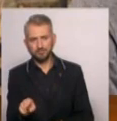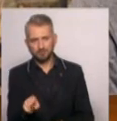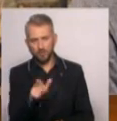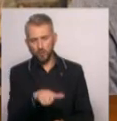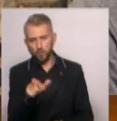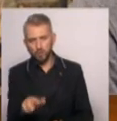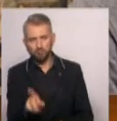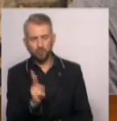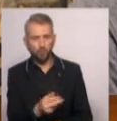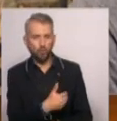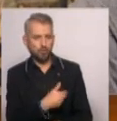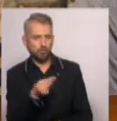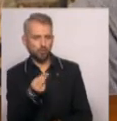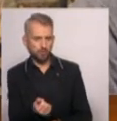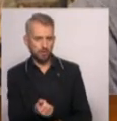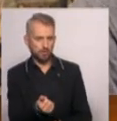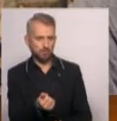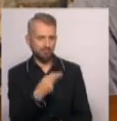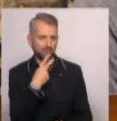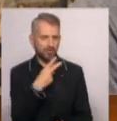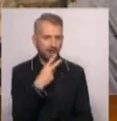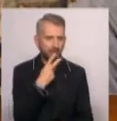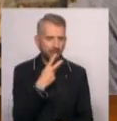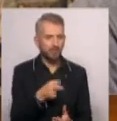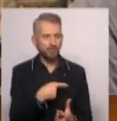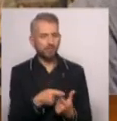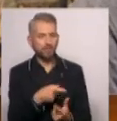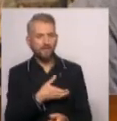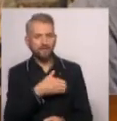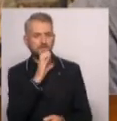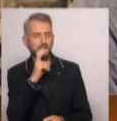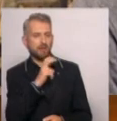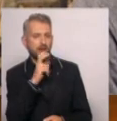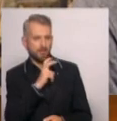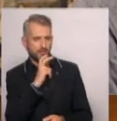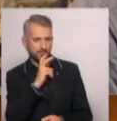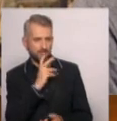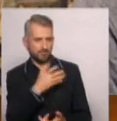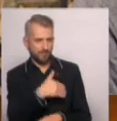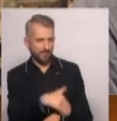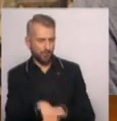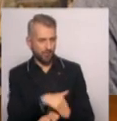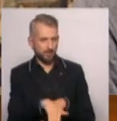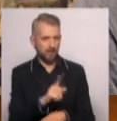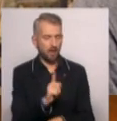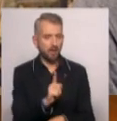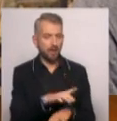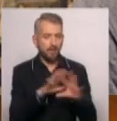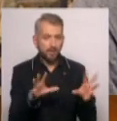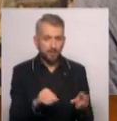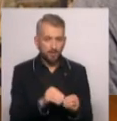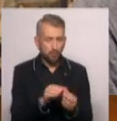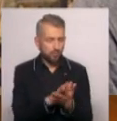пасажирам, які хочуть придбати пачку цигарок чи випити цієї кави на бігу, але в цілому воно